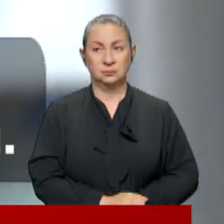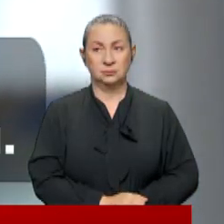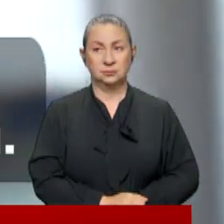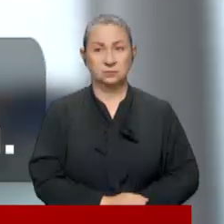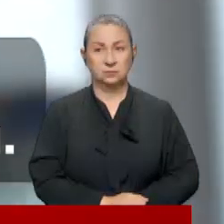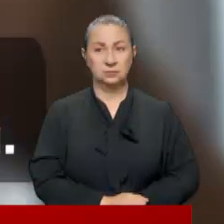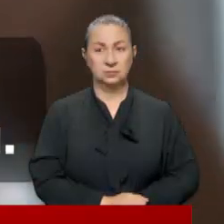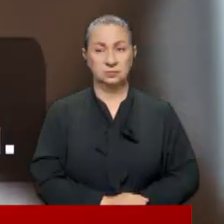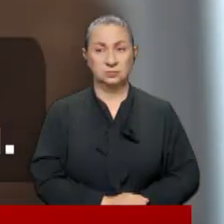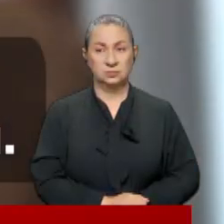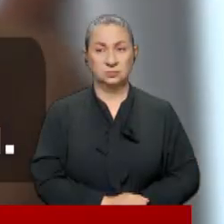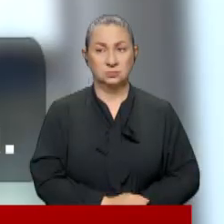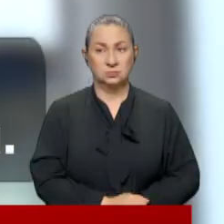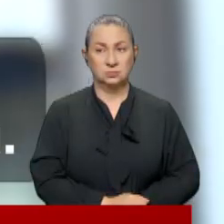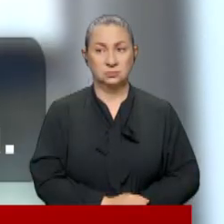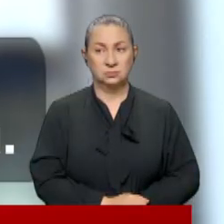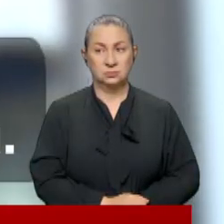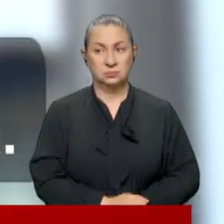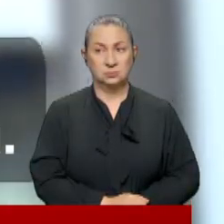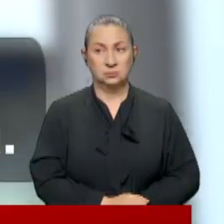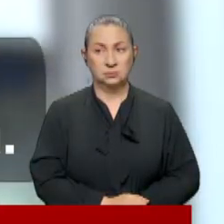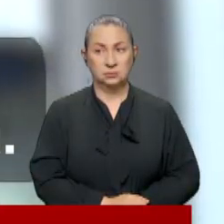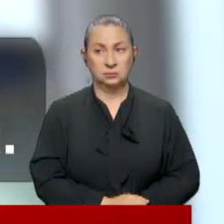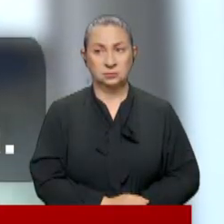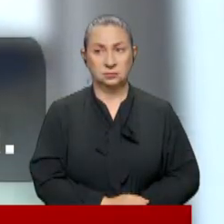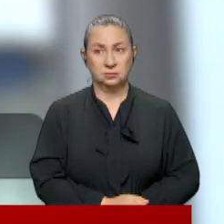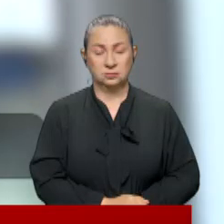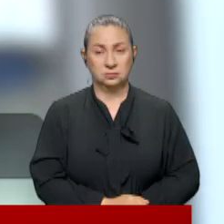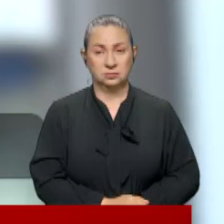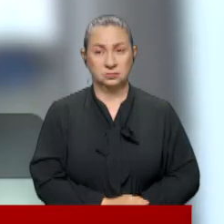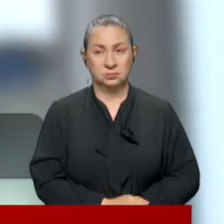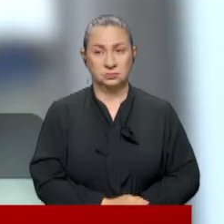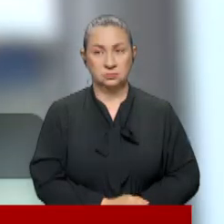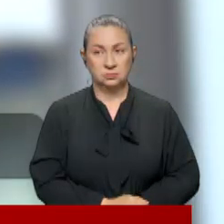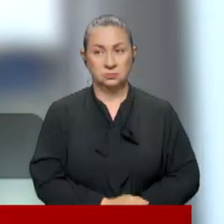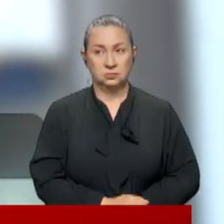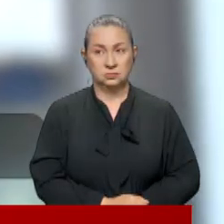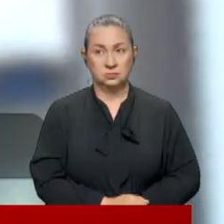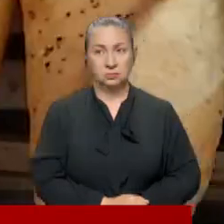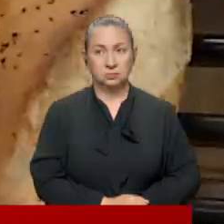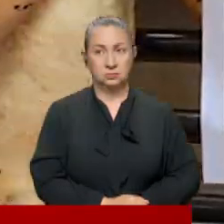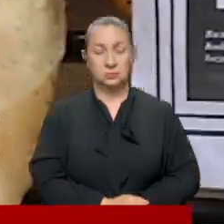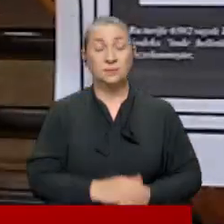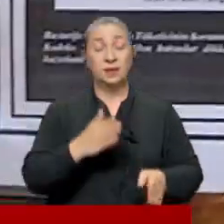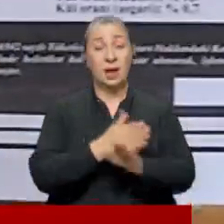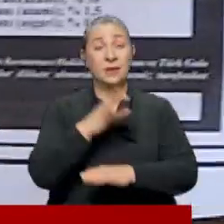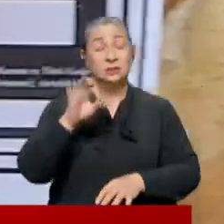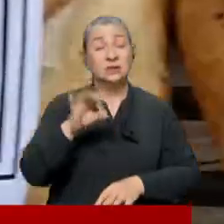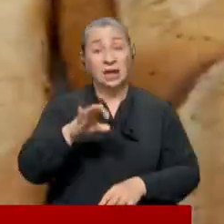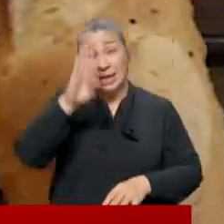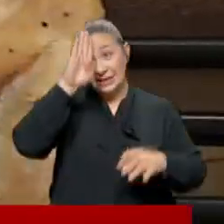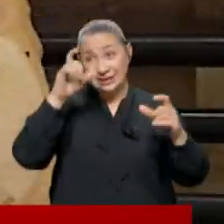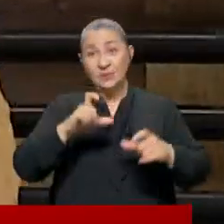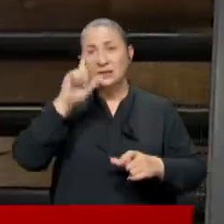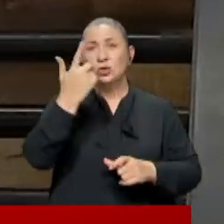580 lira. Evet. Bir fırıncıya sorun. Gelip de galiba fırıncının başına ceza. Yani bunu yapan hiçbir mantığı yok. Ekmek şimdilik